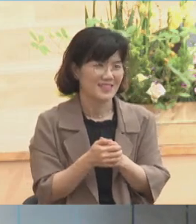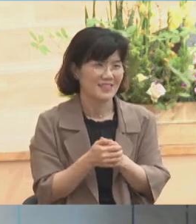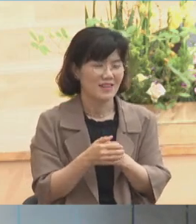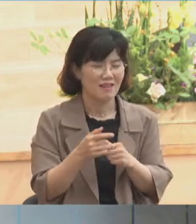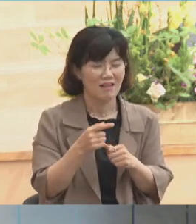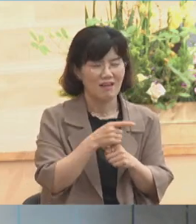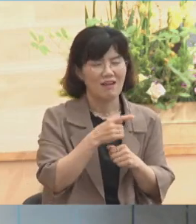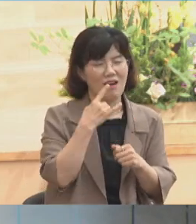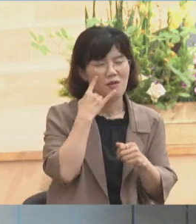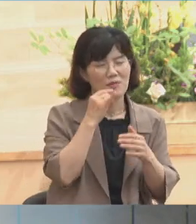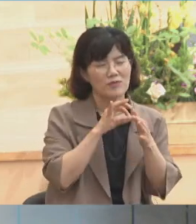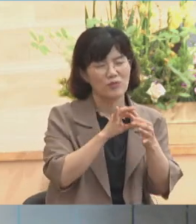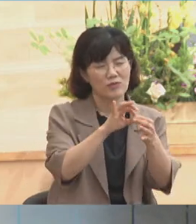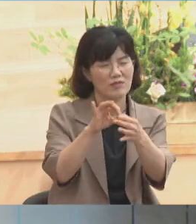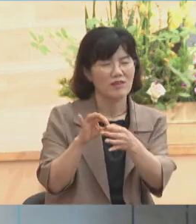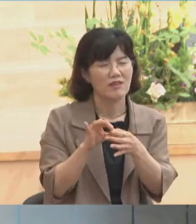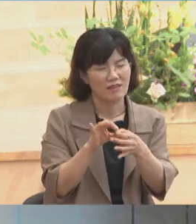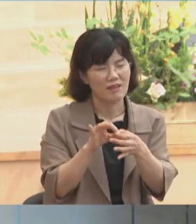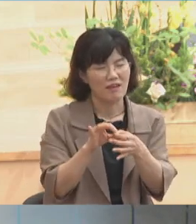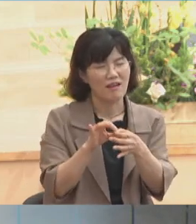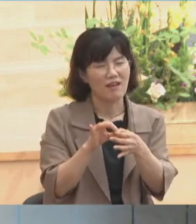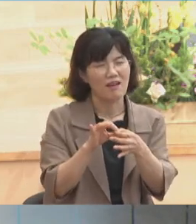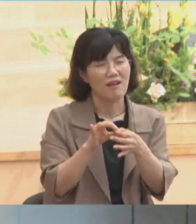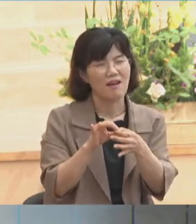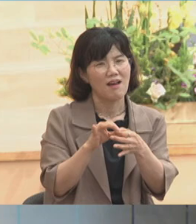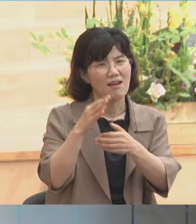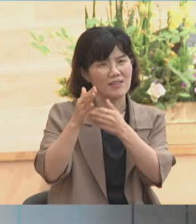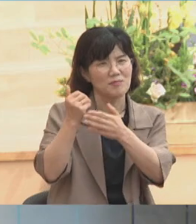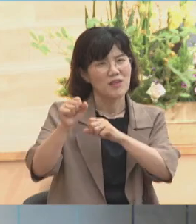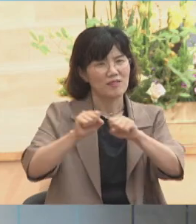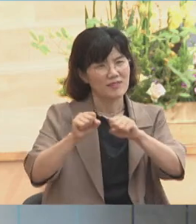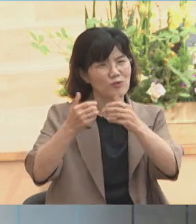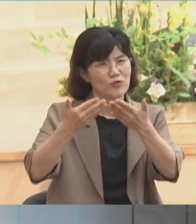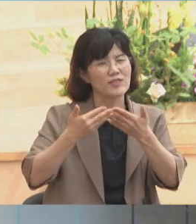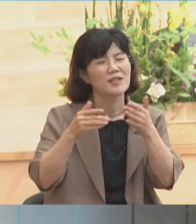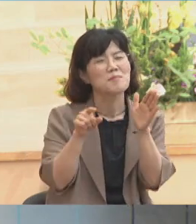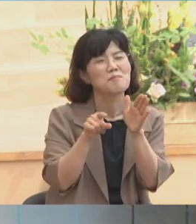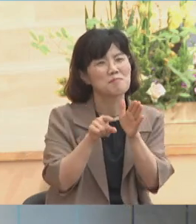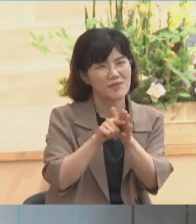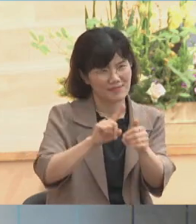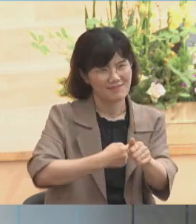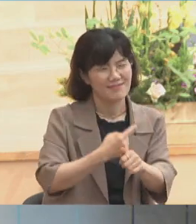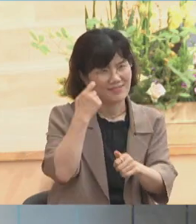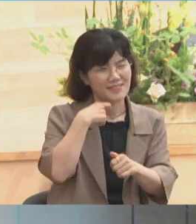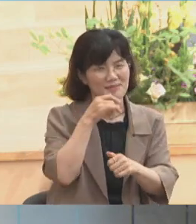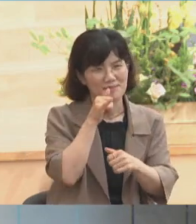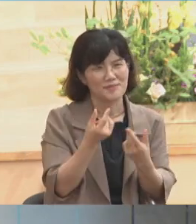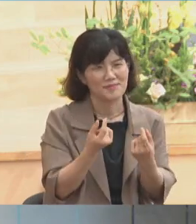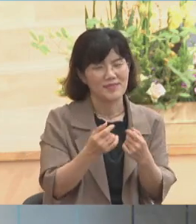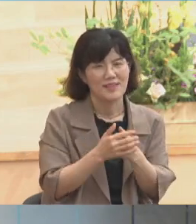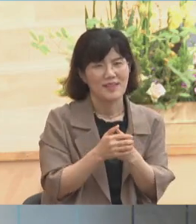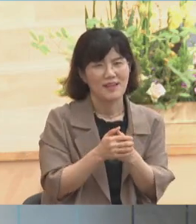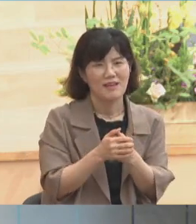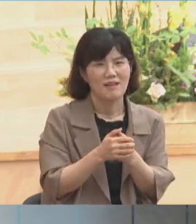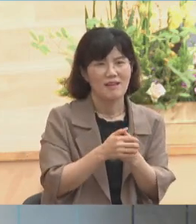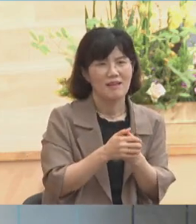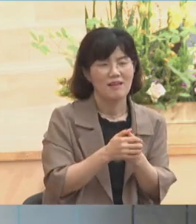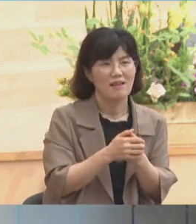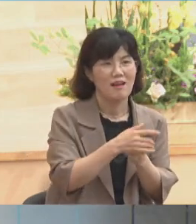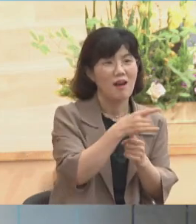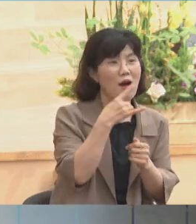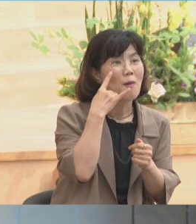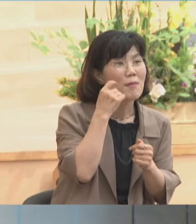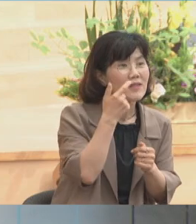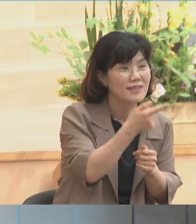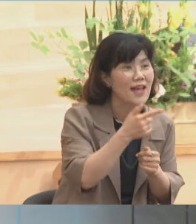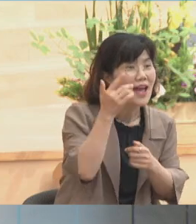집안을 축복하시고 역사하실 것이 믿어졌습니다. 이제 엄마에게 예수님은 어디 계셔? 하고